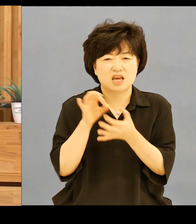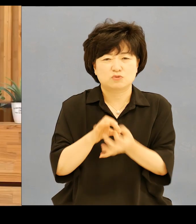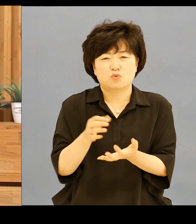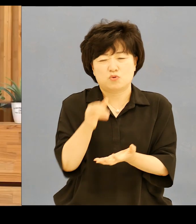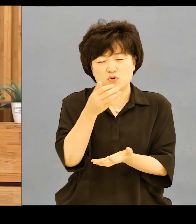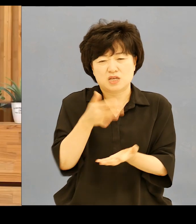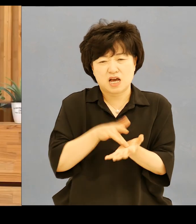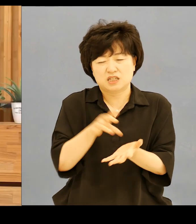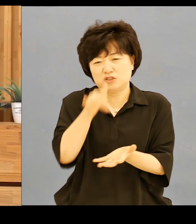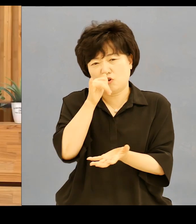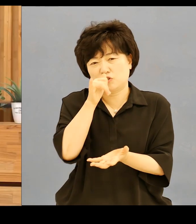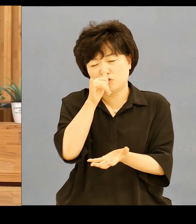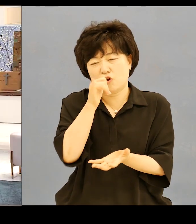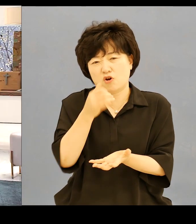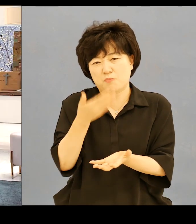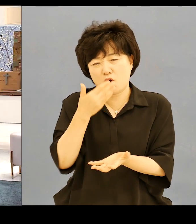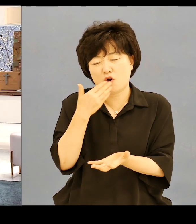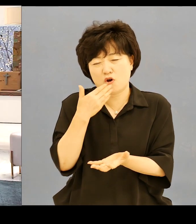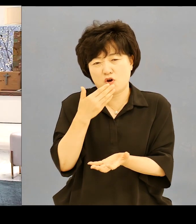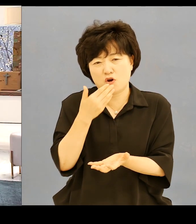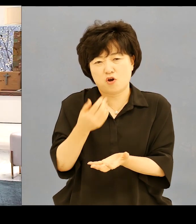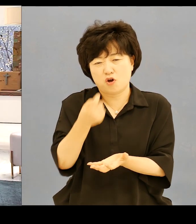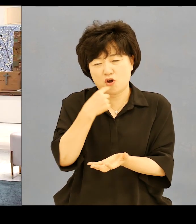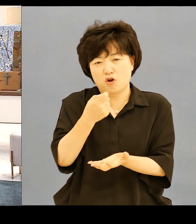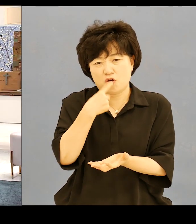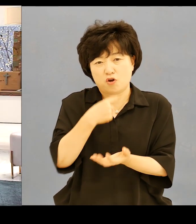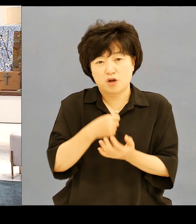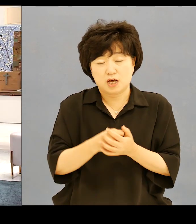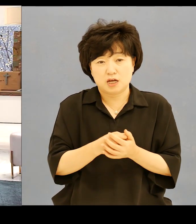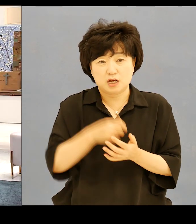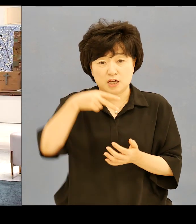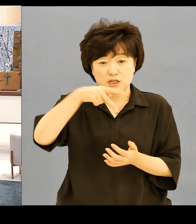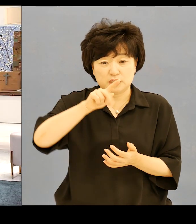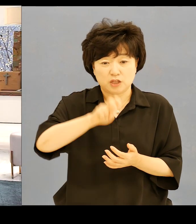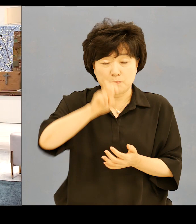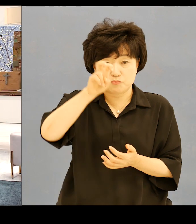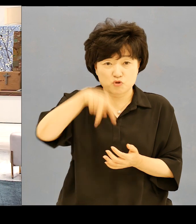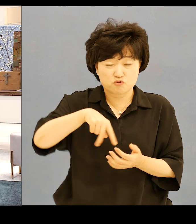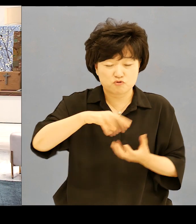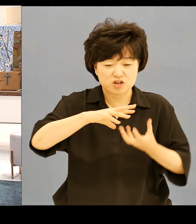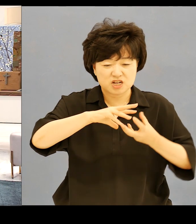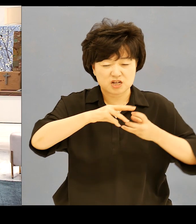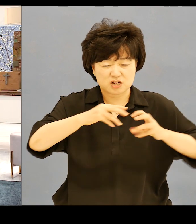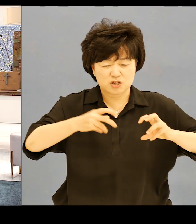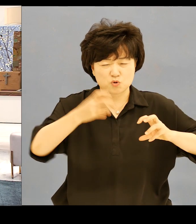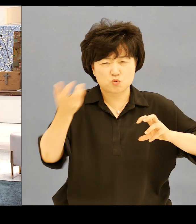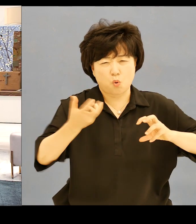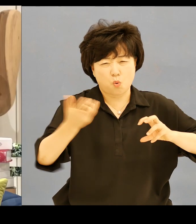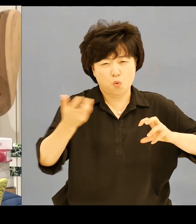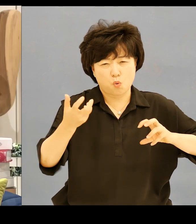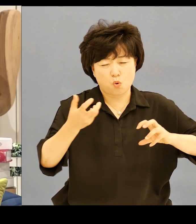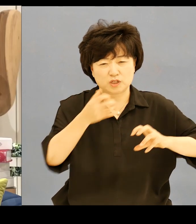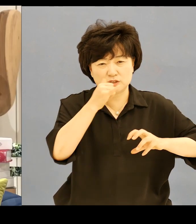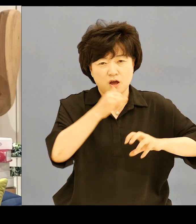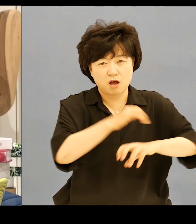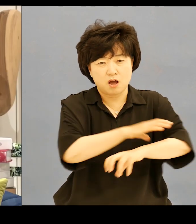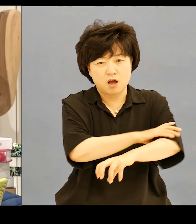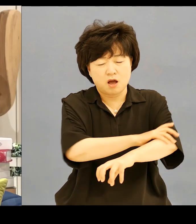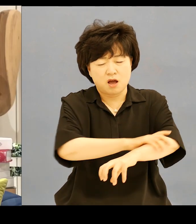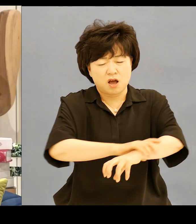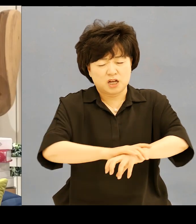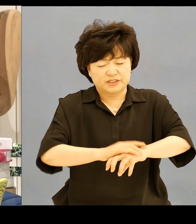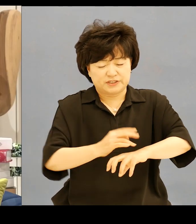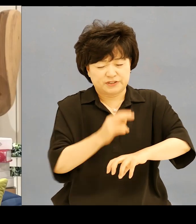계속 이어져요? 네, 그게 이제 제가 섬유 근육통 근육통이라고 그것도 네네. 있어서 이제